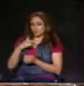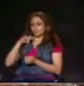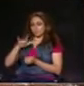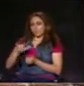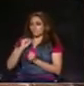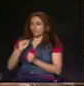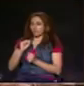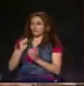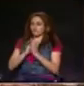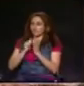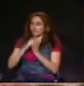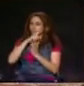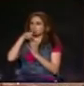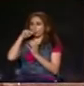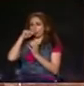بعده الحقيقة. ياه.